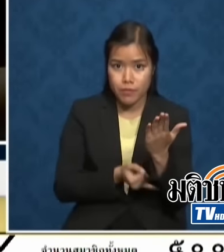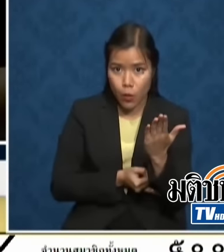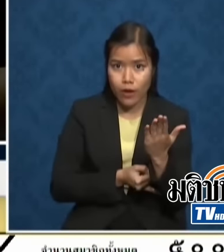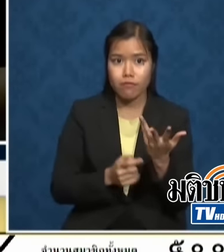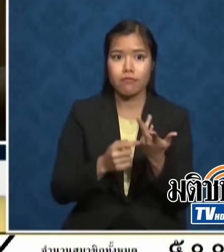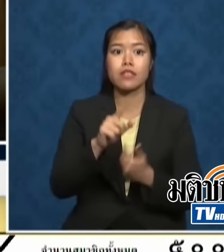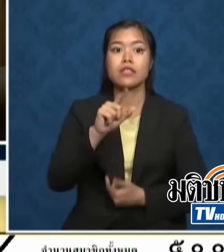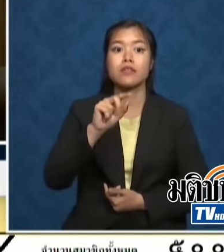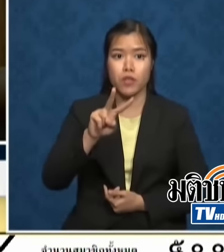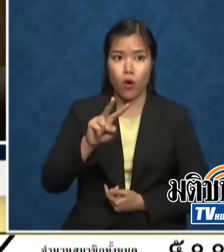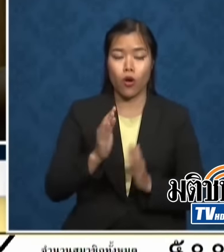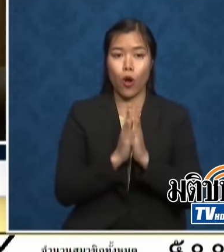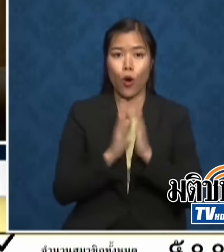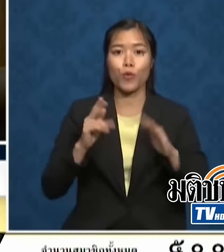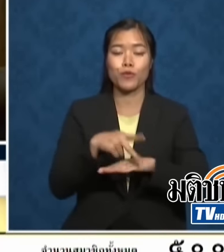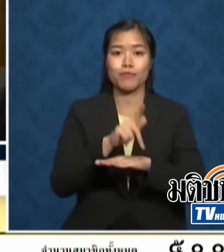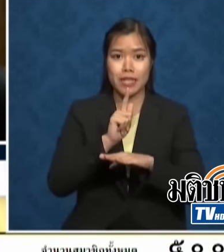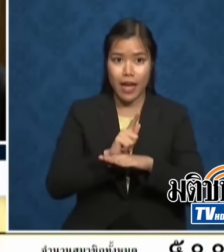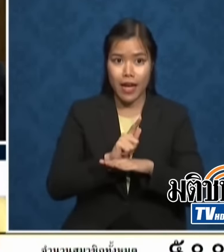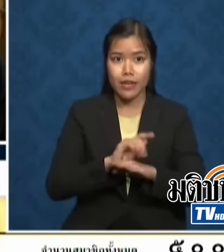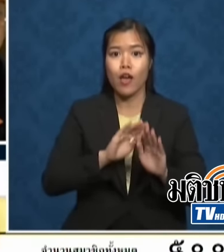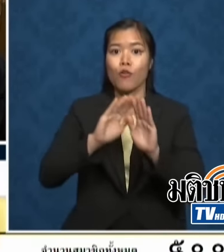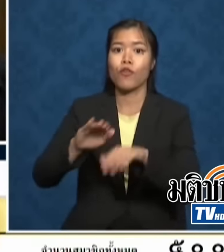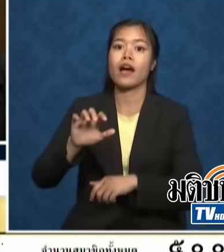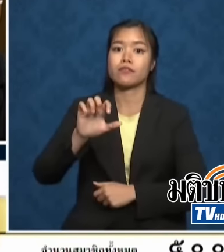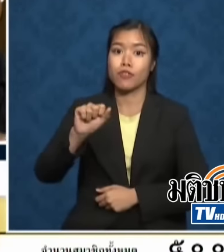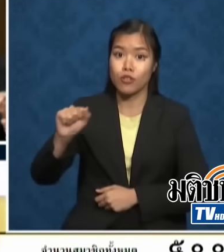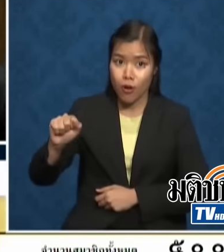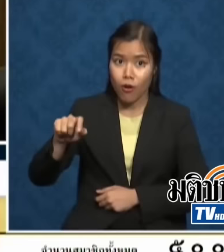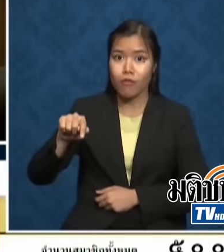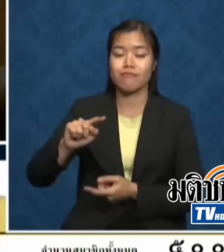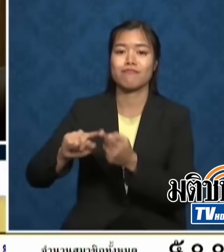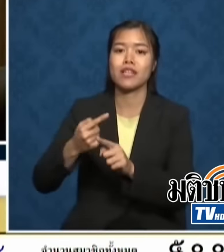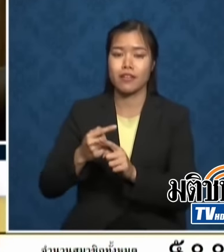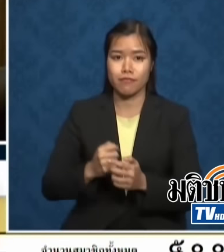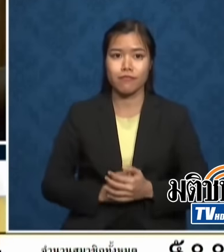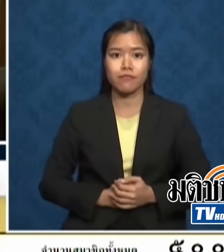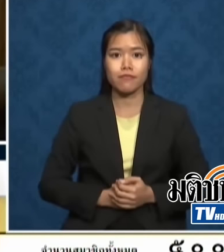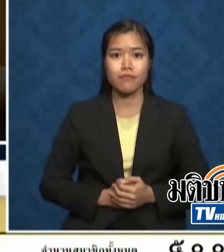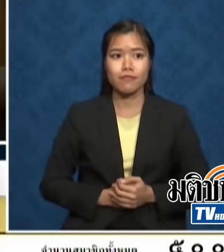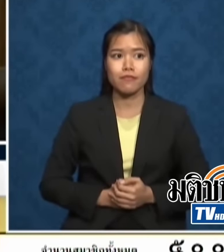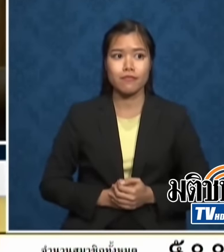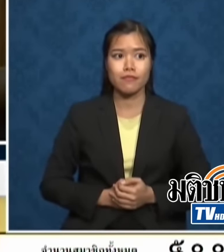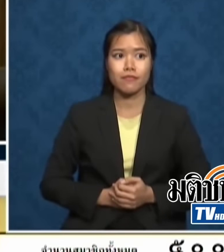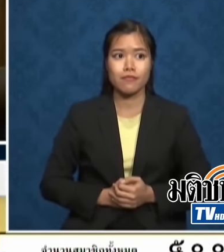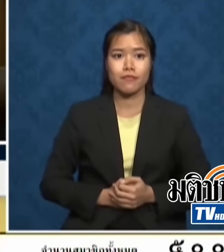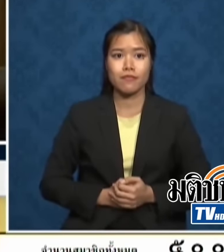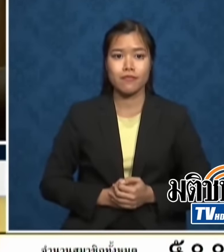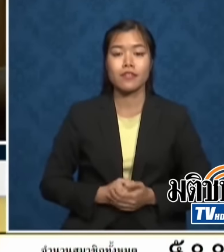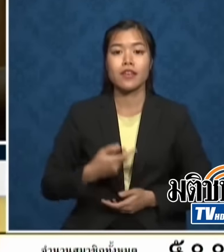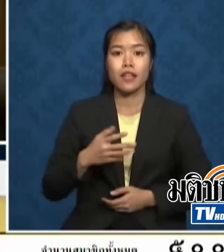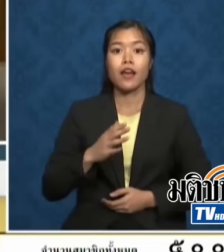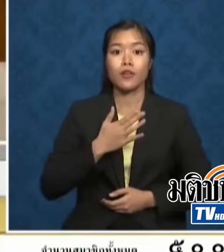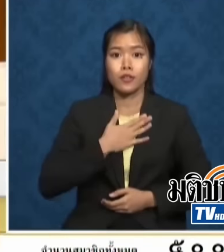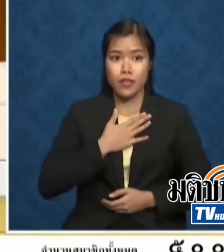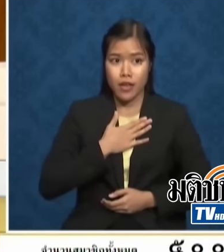ราบขอบคุณท่านประธานผ่านไปยังเพื่อนสมาชิกสภาผู้แทนราษฎรด้วยความเคารพและในฐานะที่ผม